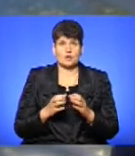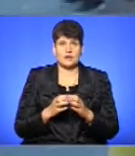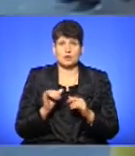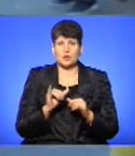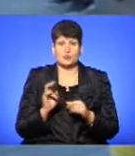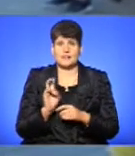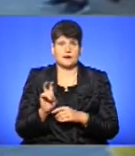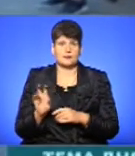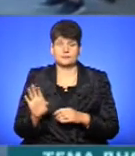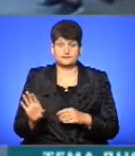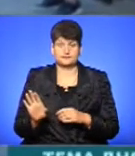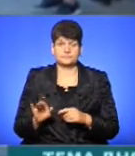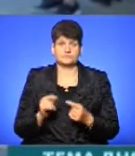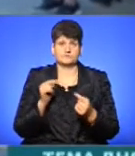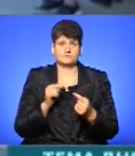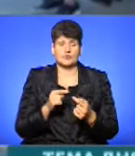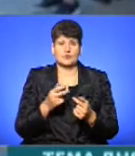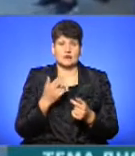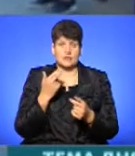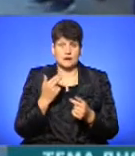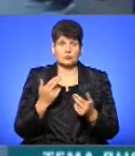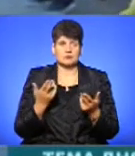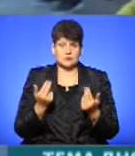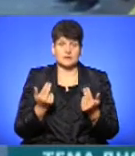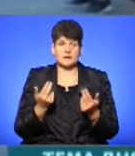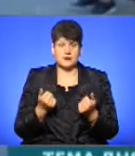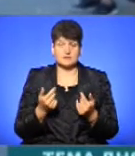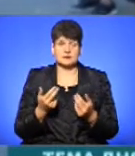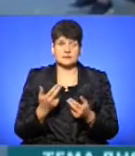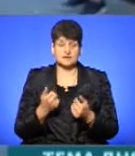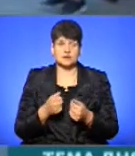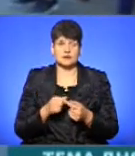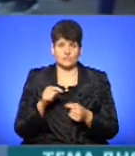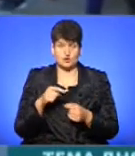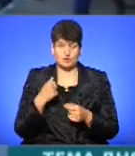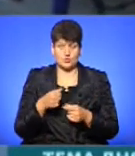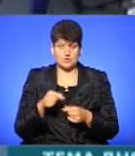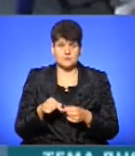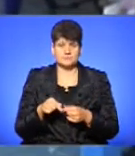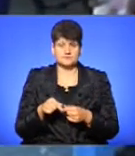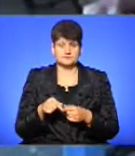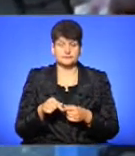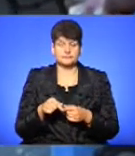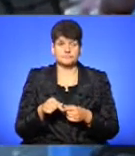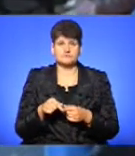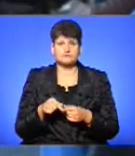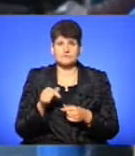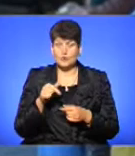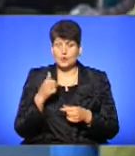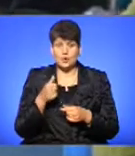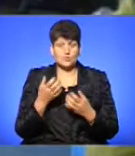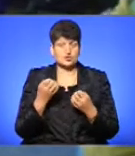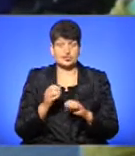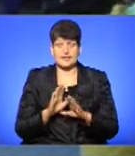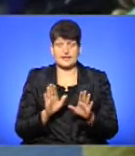не йти. Проти грипу? Ага. Ну так, звичайно. А вже цьогоріч вакцинувались? Цього року ще